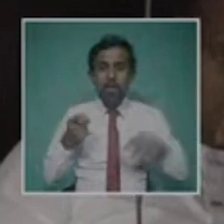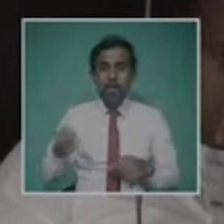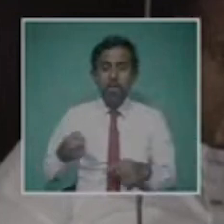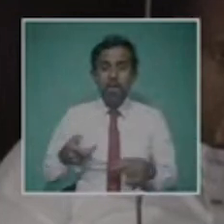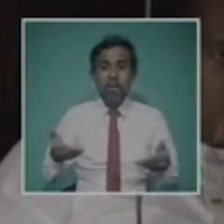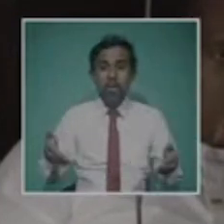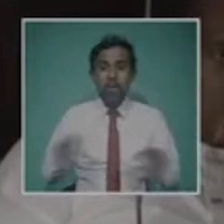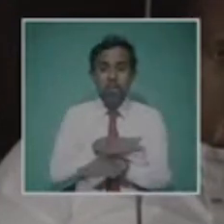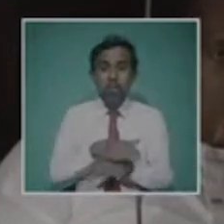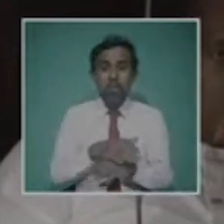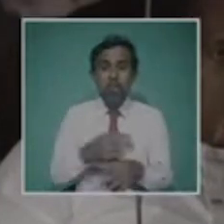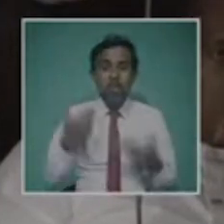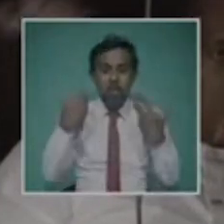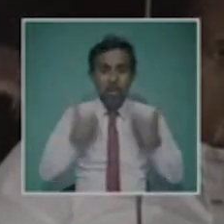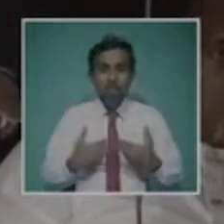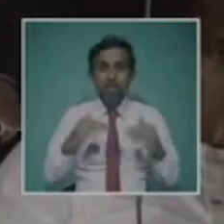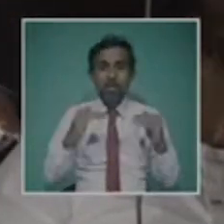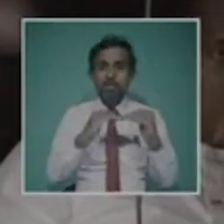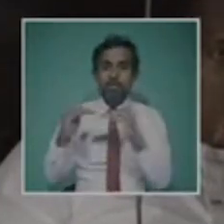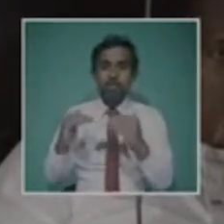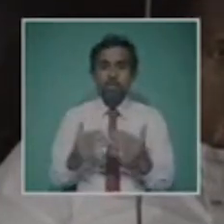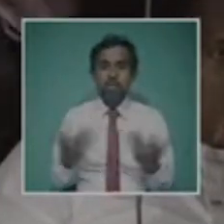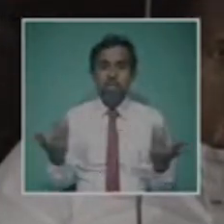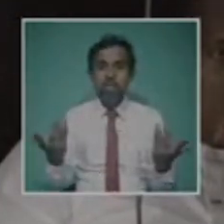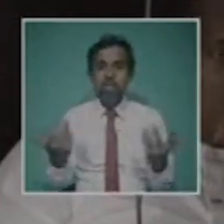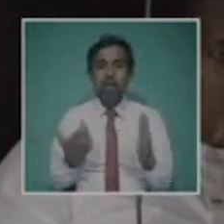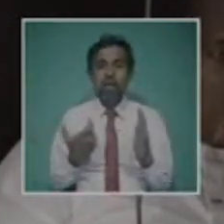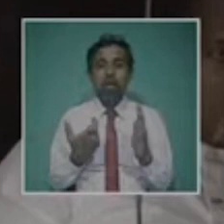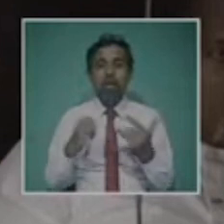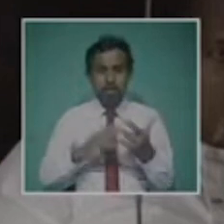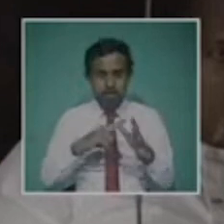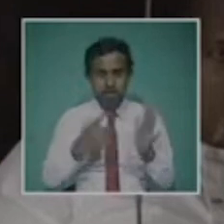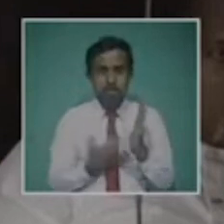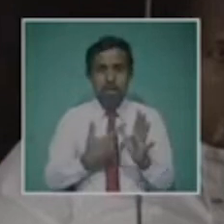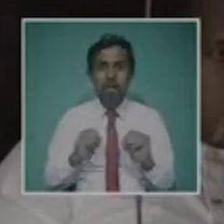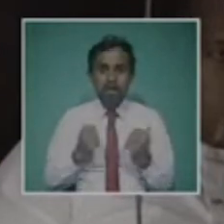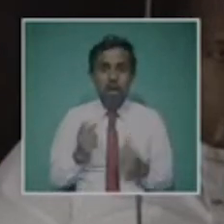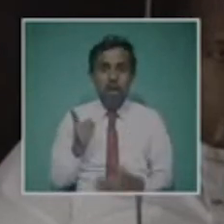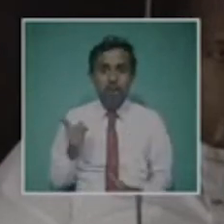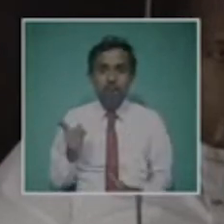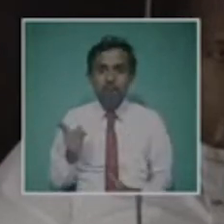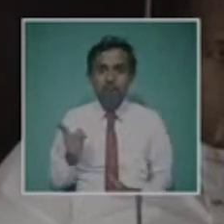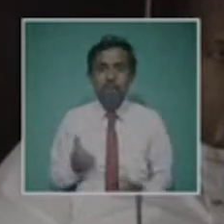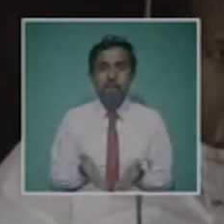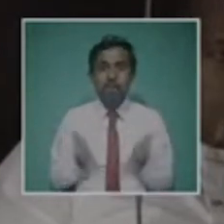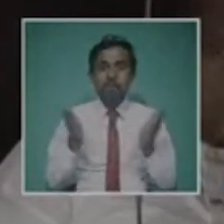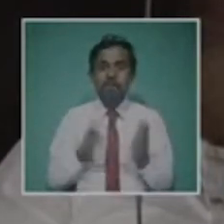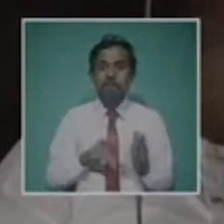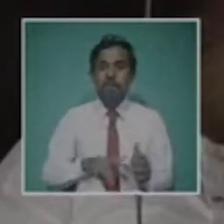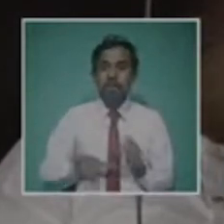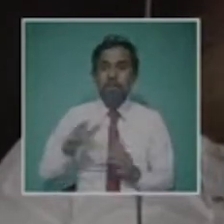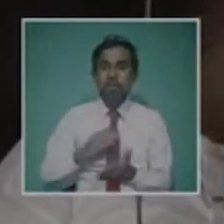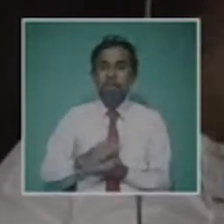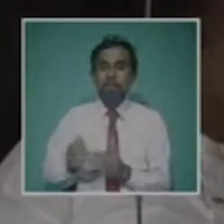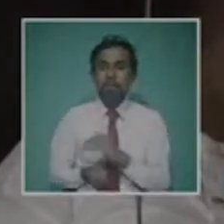වලදාපු මලසිරුරු එක සැසඳෙන්නේ නැහැ. එහෙමනම් සාරා ජස්මින් ඉන්නවා. එහෙමනම් සාරා ජස්මින්ව ඉන්දියාවට යවන්න උදව්